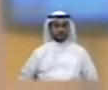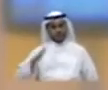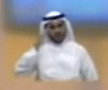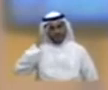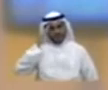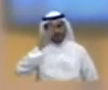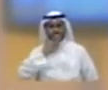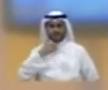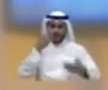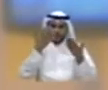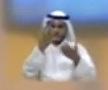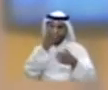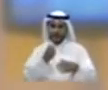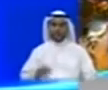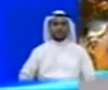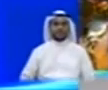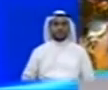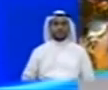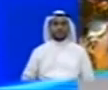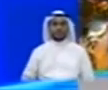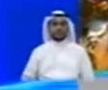مساكم الله بالخير أولا. أهلا وسهلا.